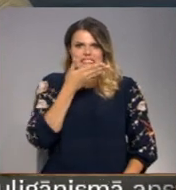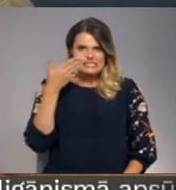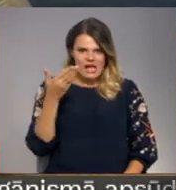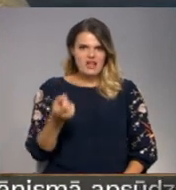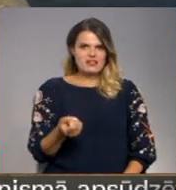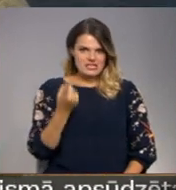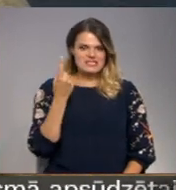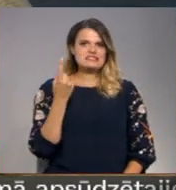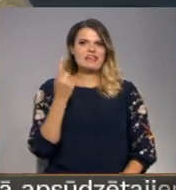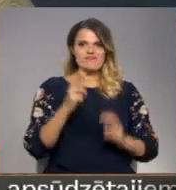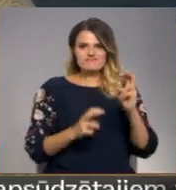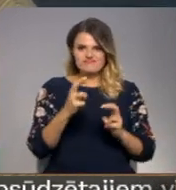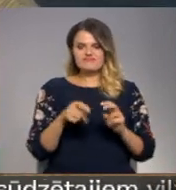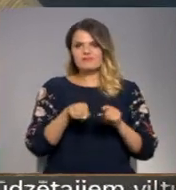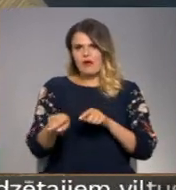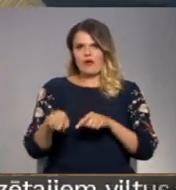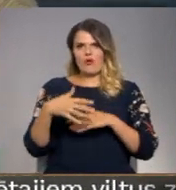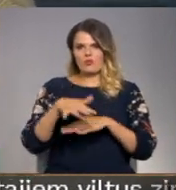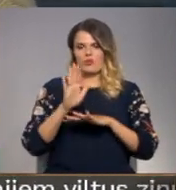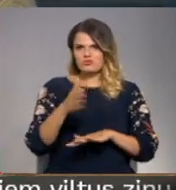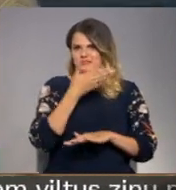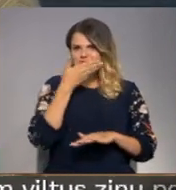to tiek pilnībā